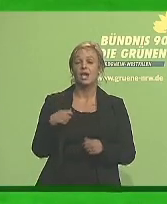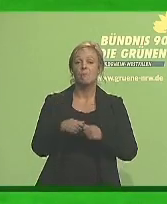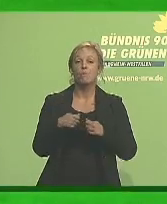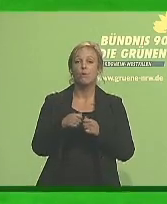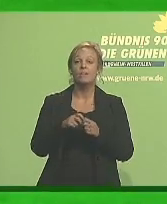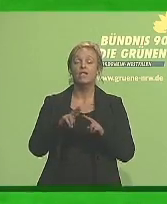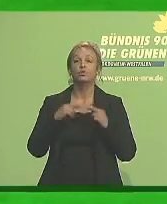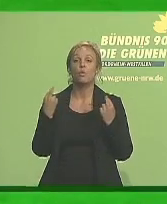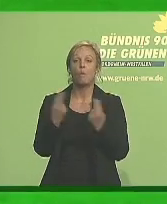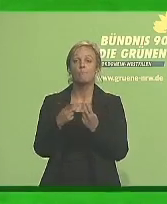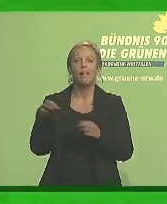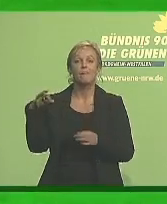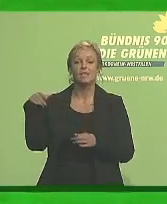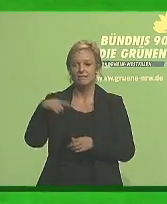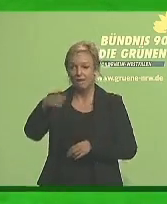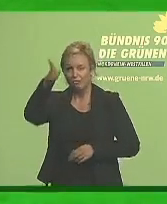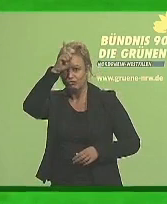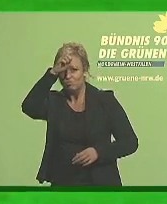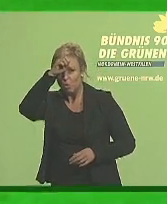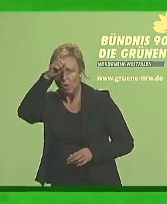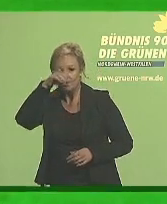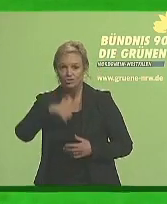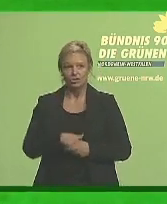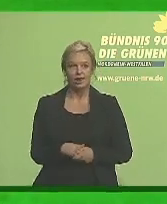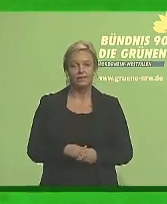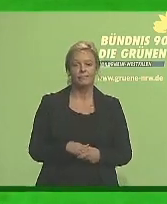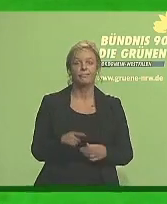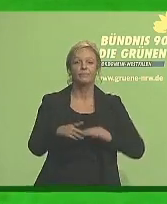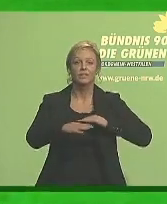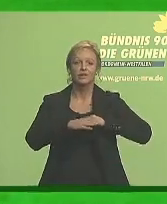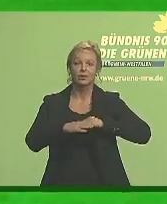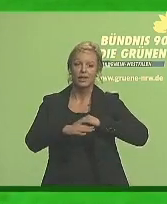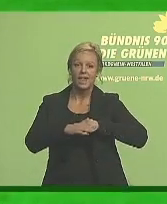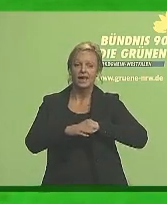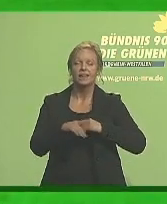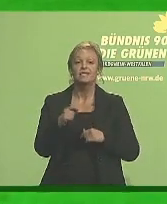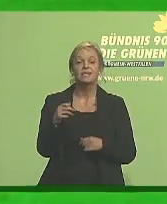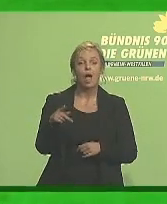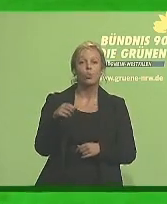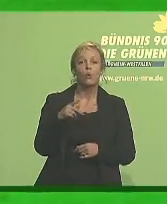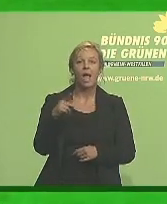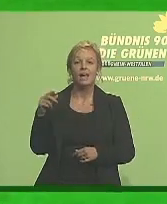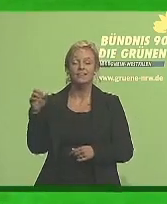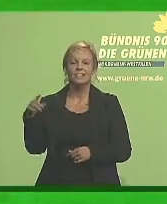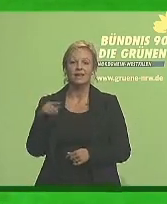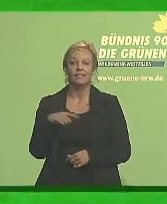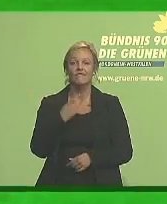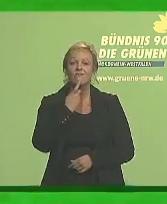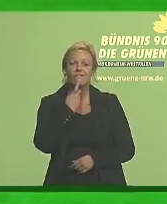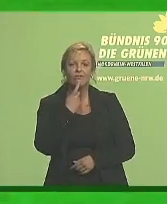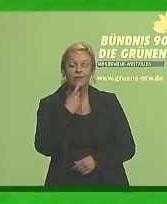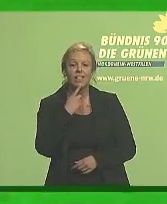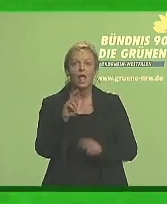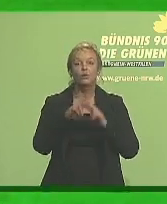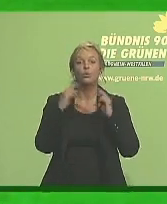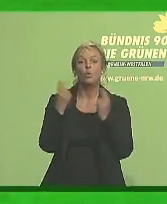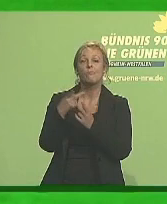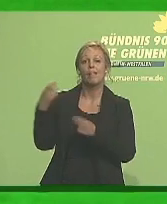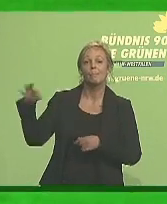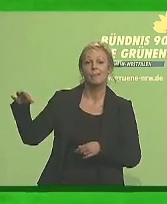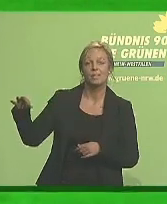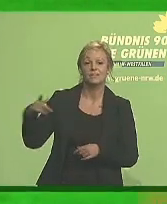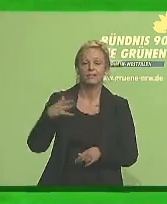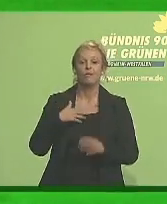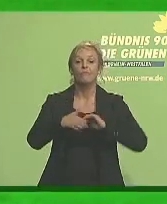Deutschland war, in denen meine Kollegin Satu Hassin in Finnland Umweltministerin war und mein Freund